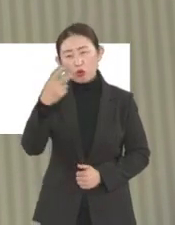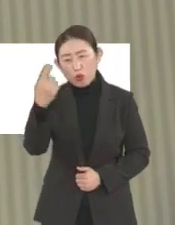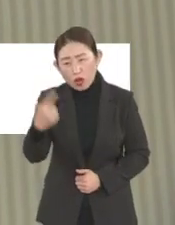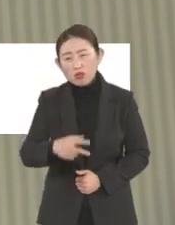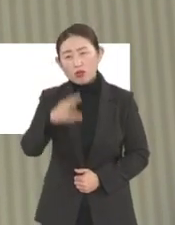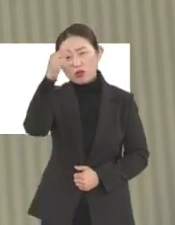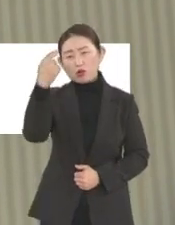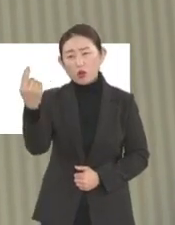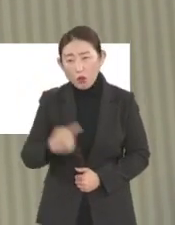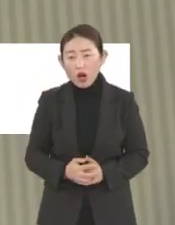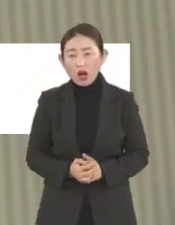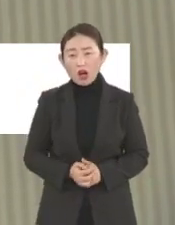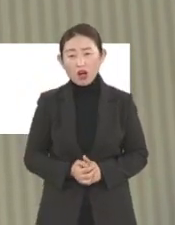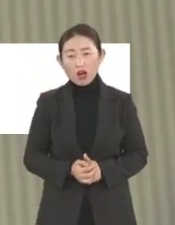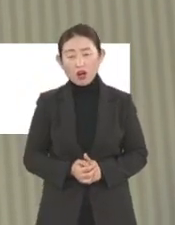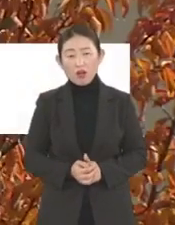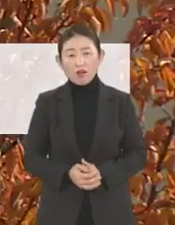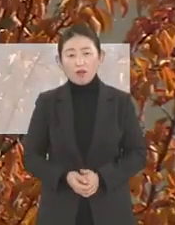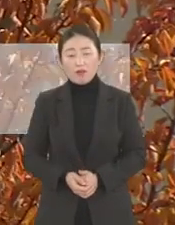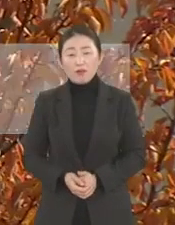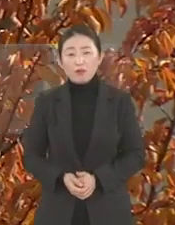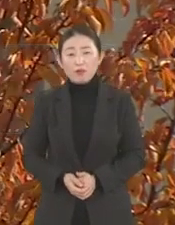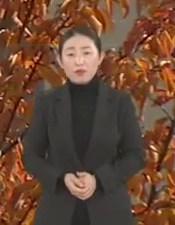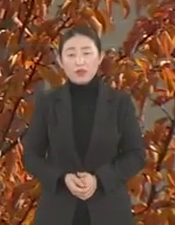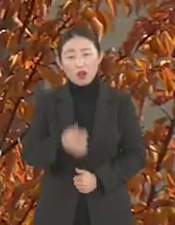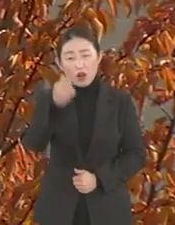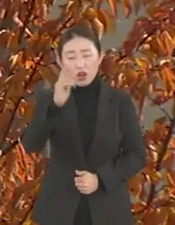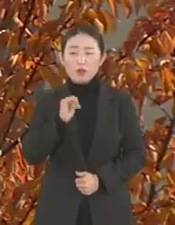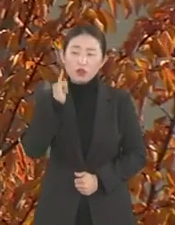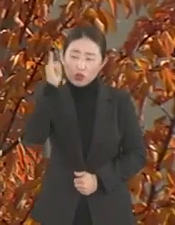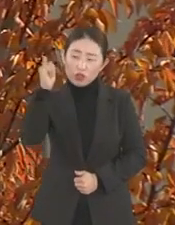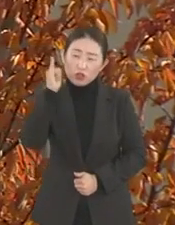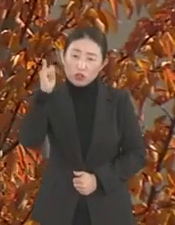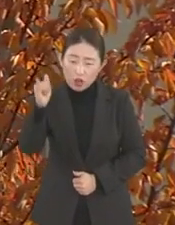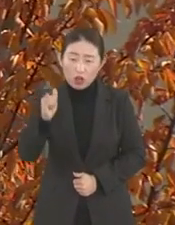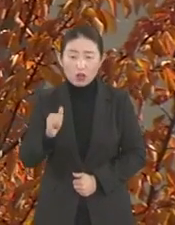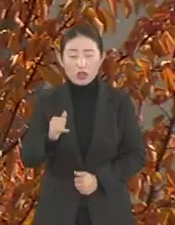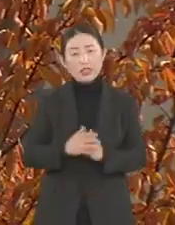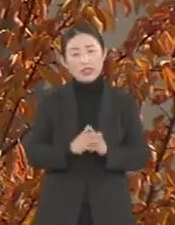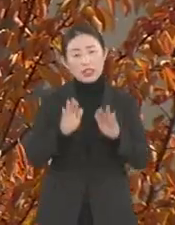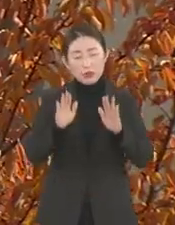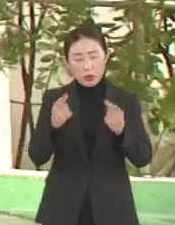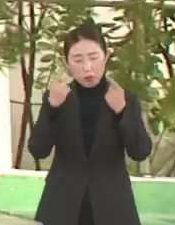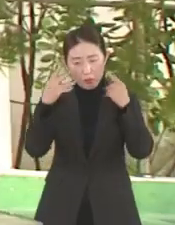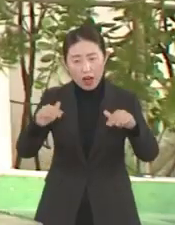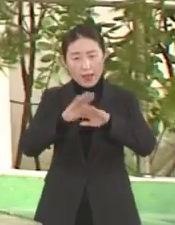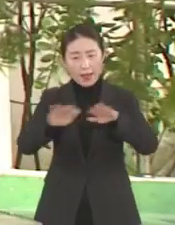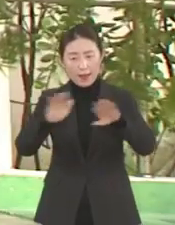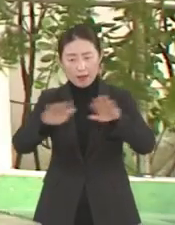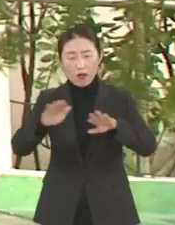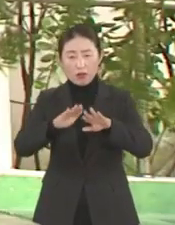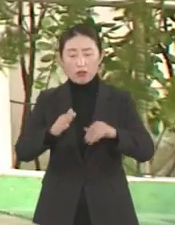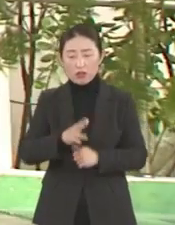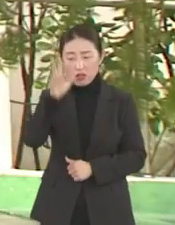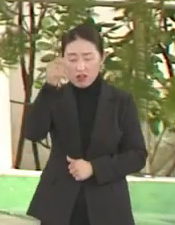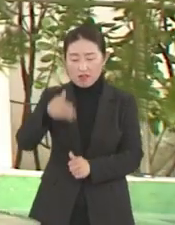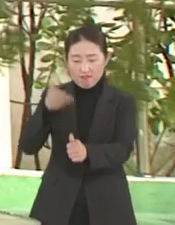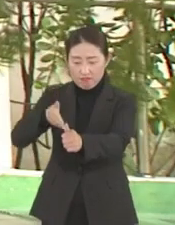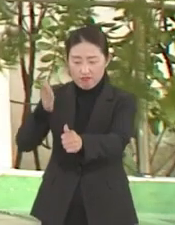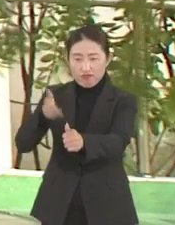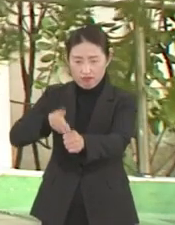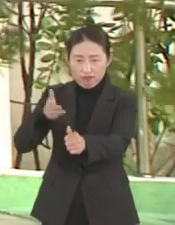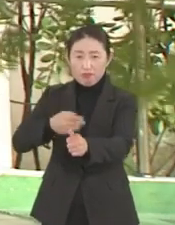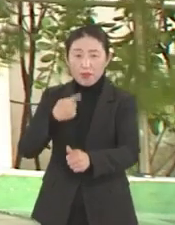경찰이? 경찰이라고 해서 사진 보여줘. 여러 차례 신고하다 보니 주민들은 이번엔 확실히 대처하라고 경찰에게